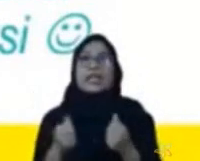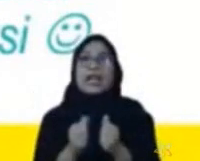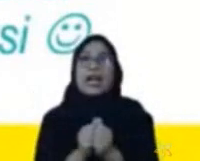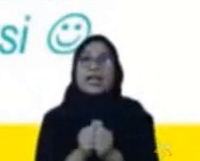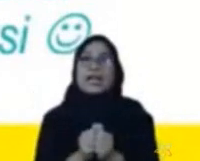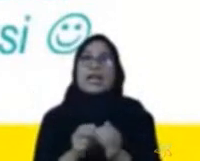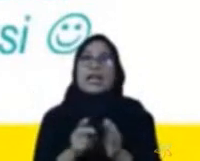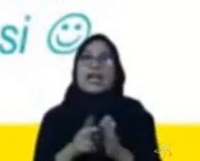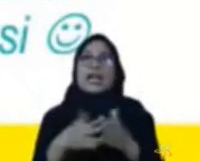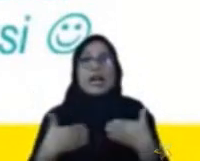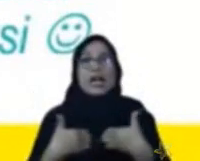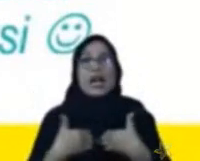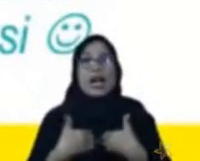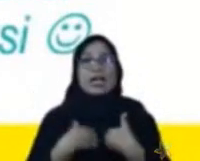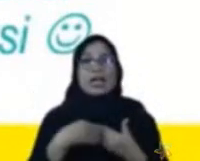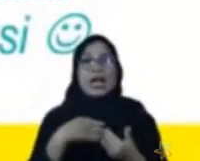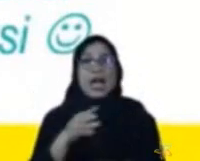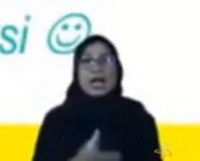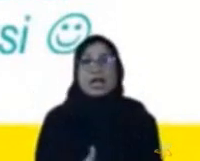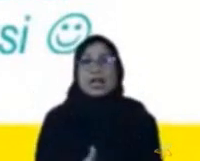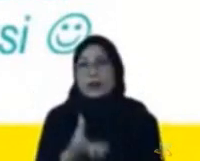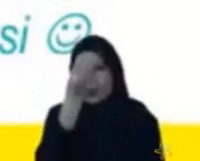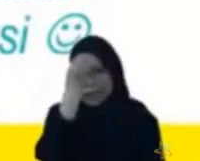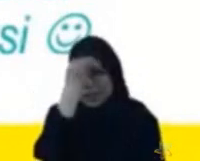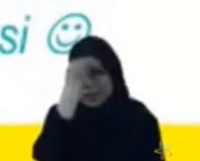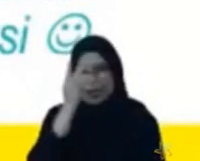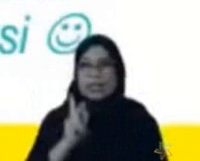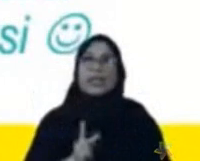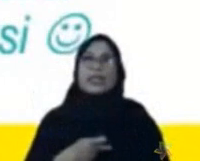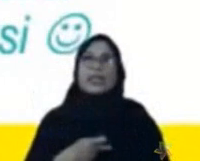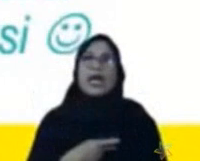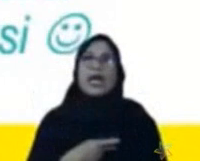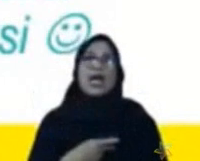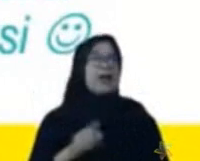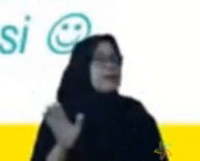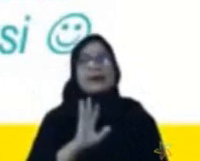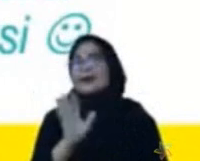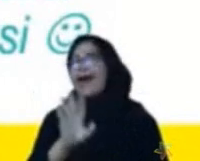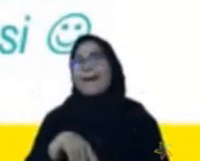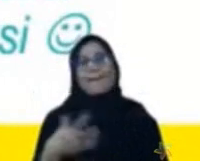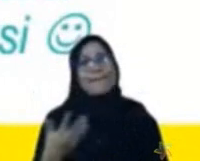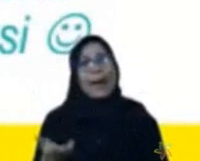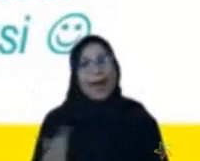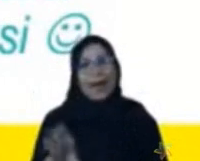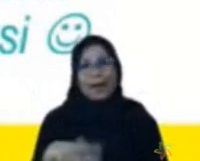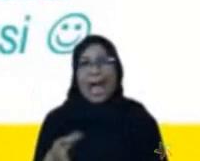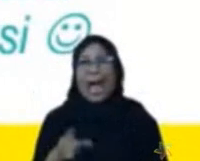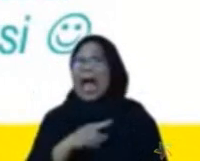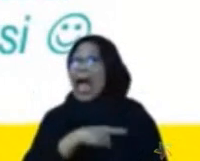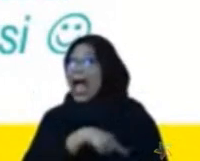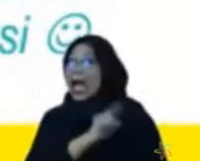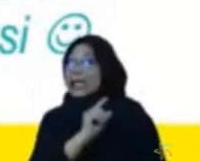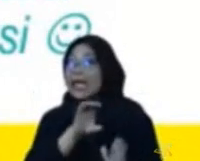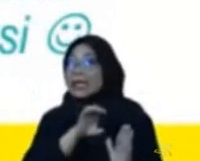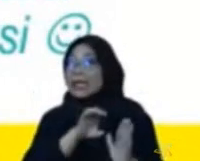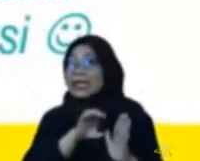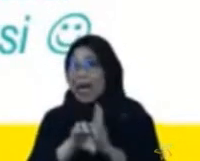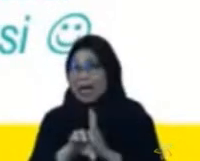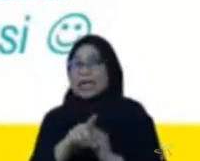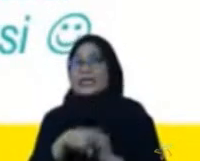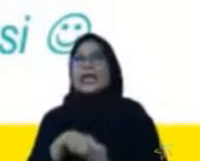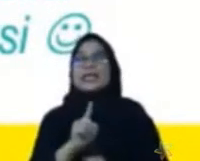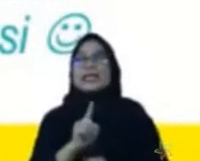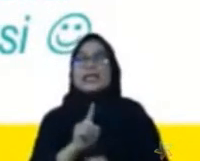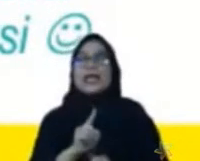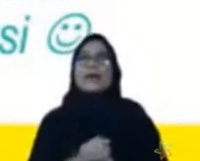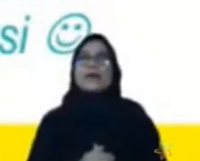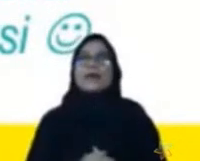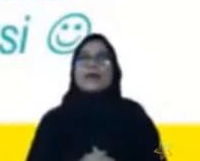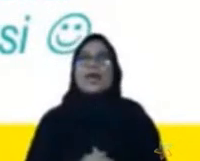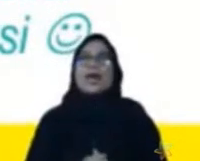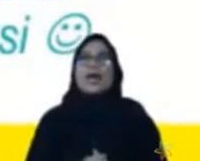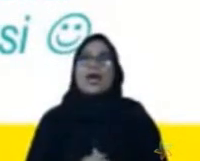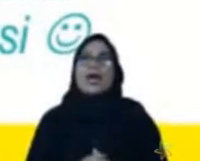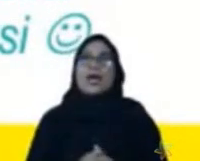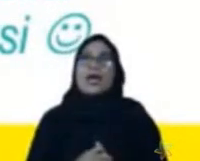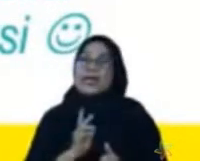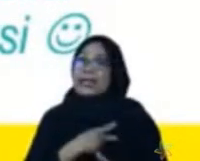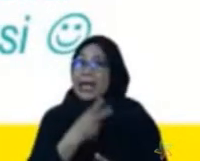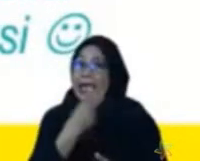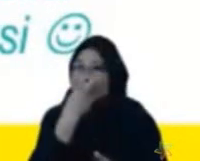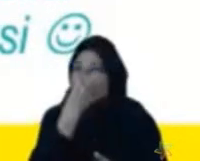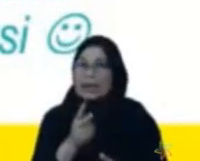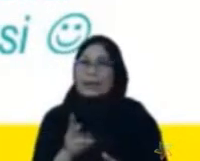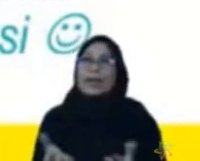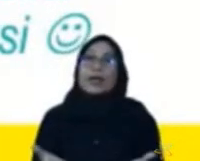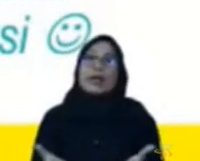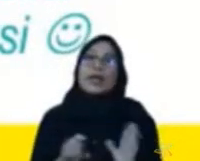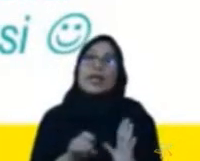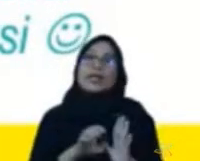Tidak apa-apa, itu hanya masalah cara. Yang penting kita empati terhadap siswa, kemudian baru menentukan metode apa yang paling tepat. Dan jangan